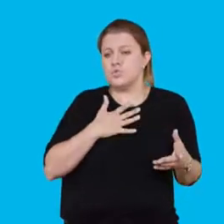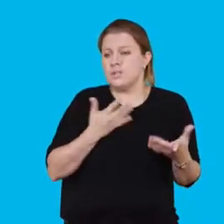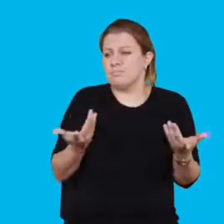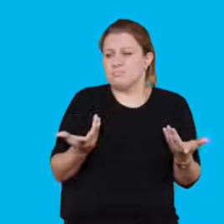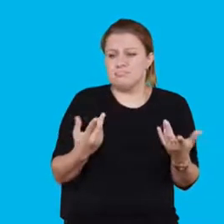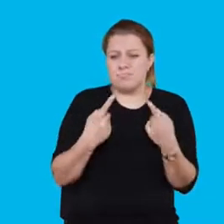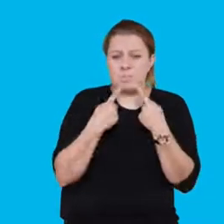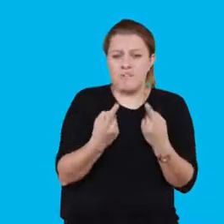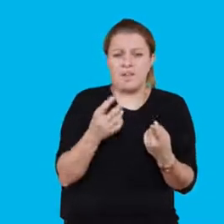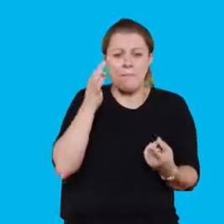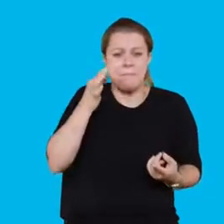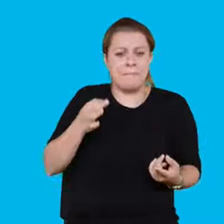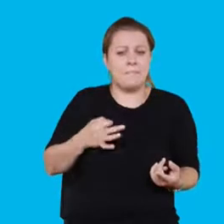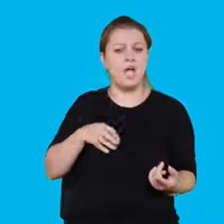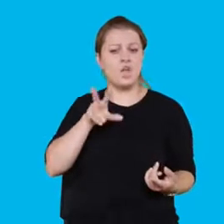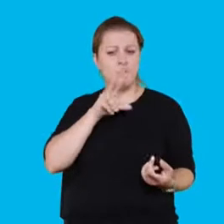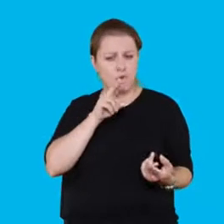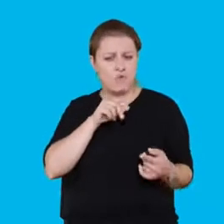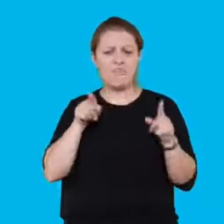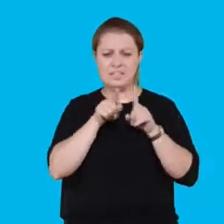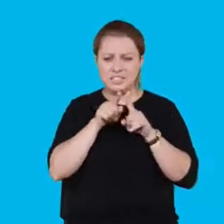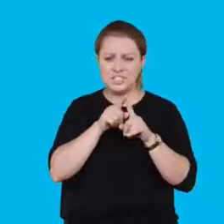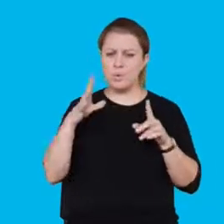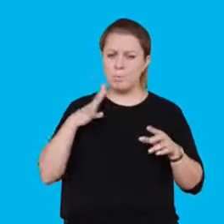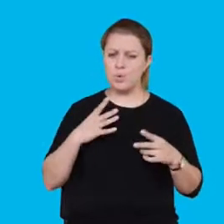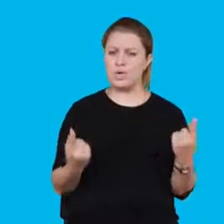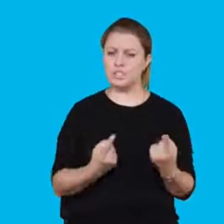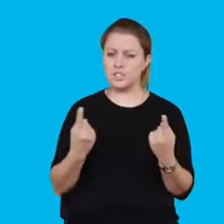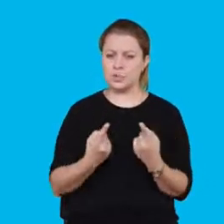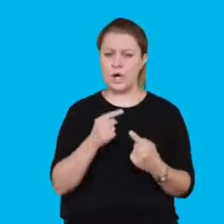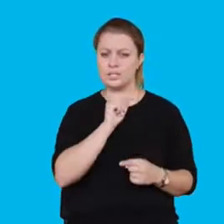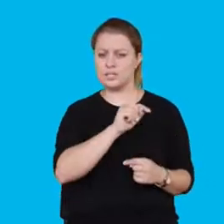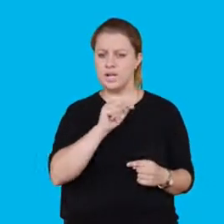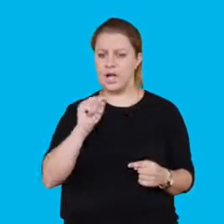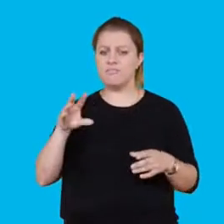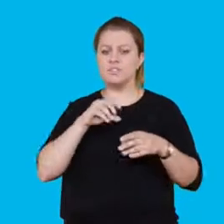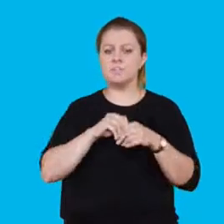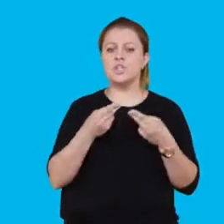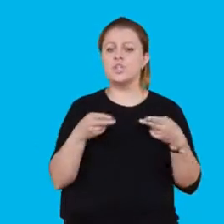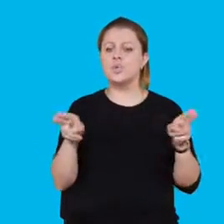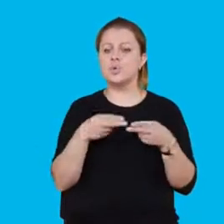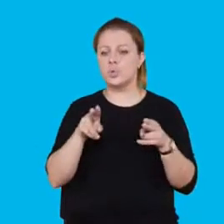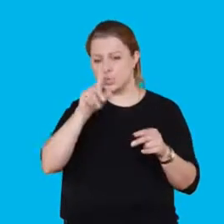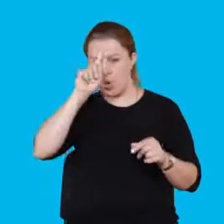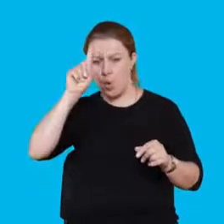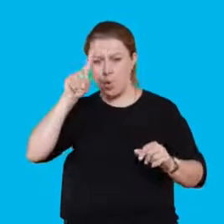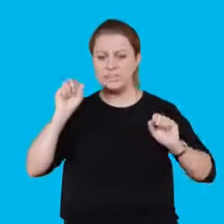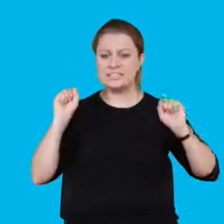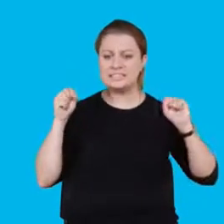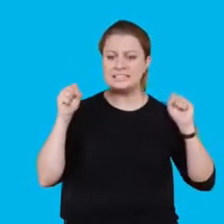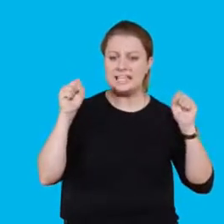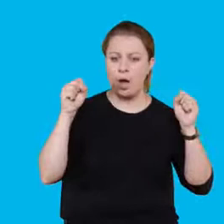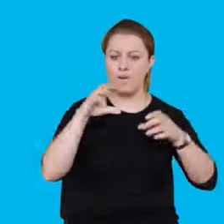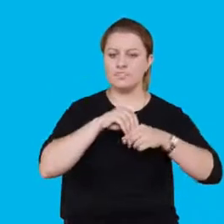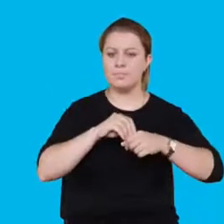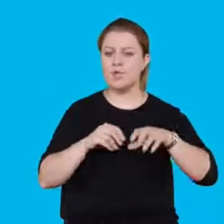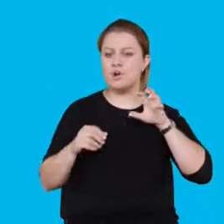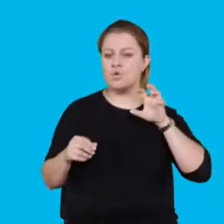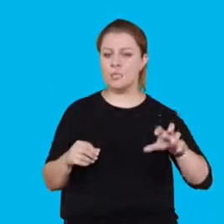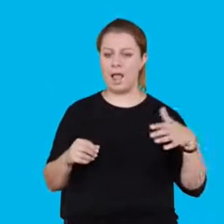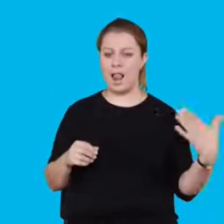to, co pani mówi, występowało, owszem, to znaczy część działaczy wyraźnie lewicowych,